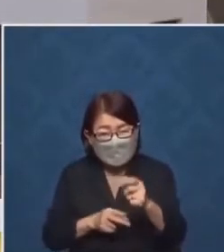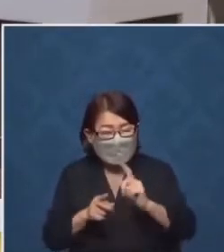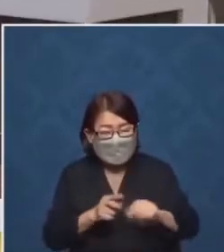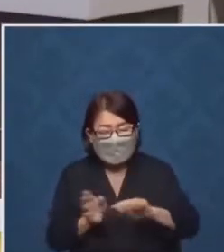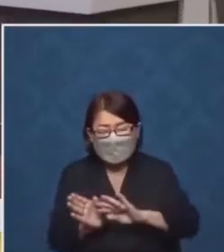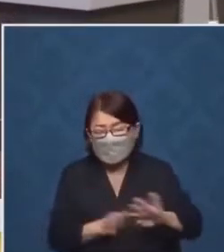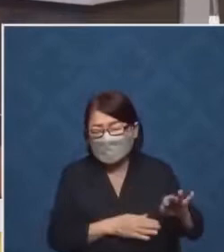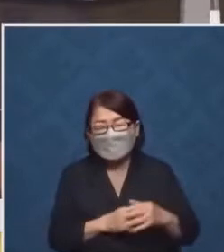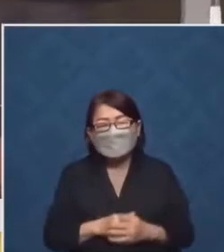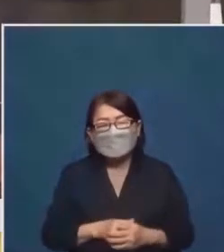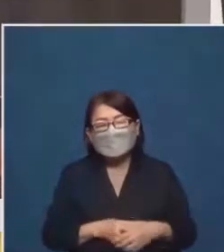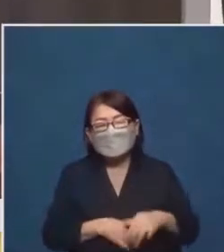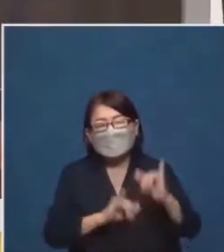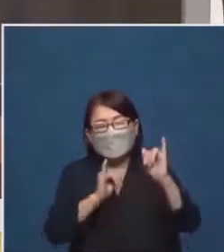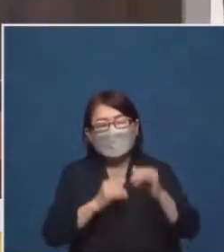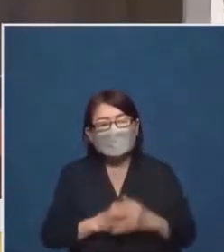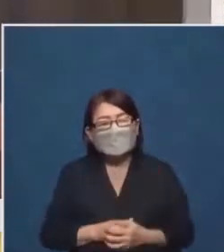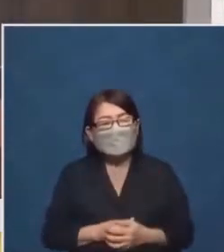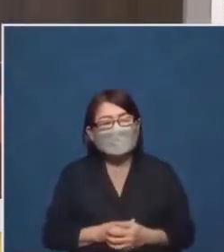ลงกลางห่าไย